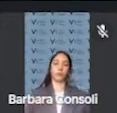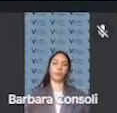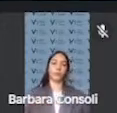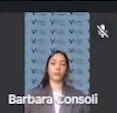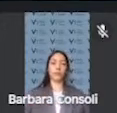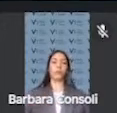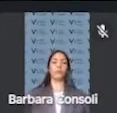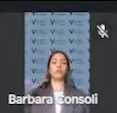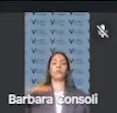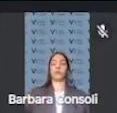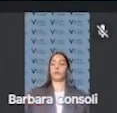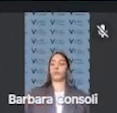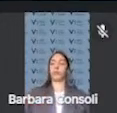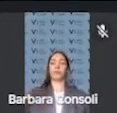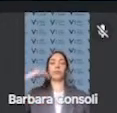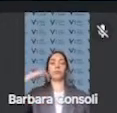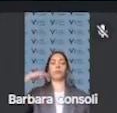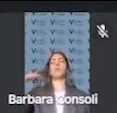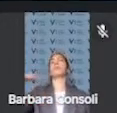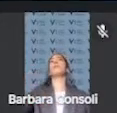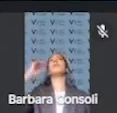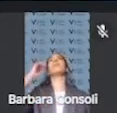ovviamente forma